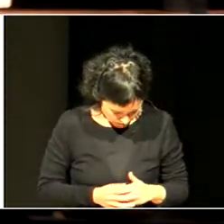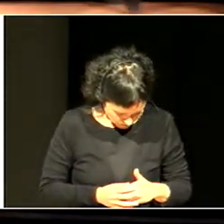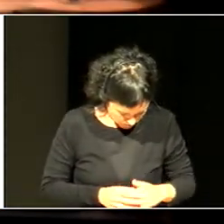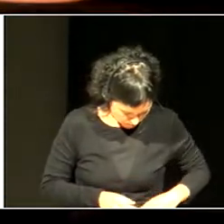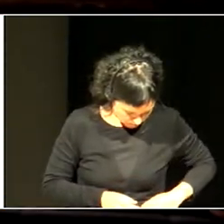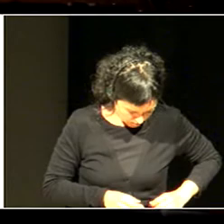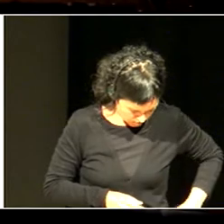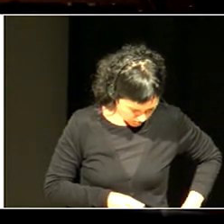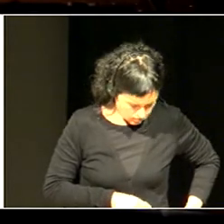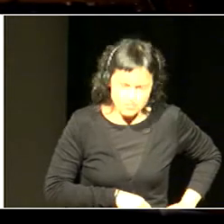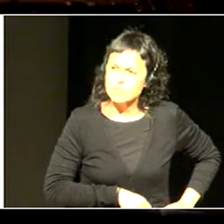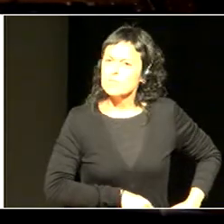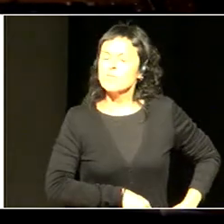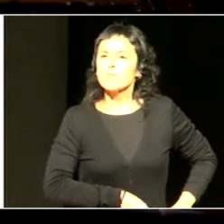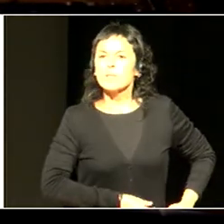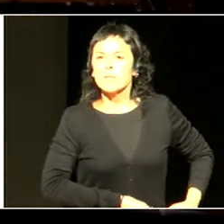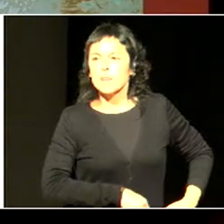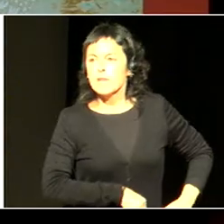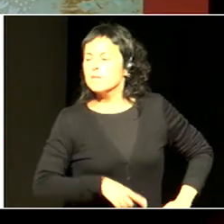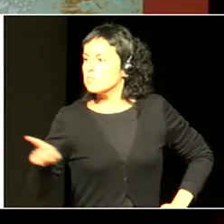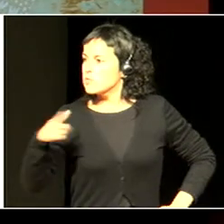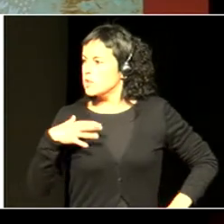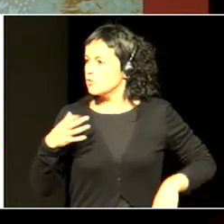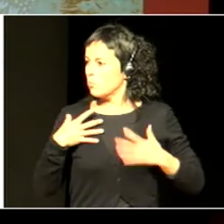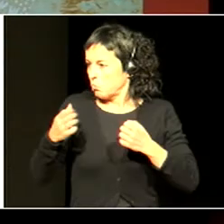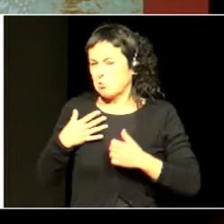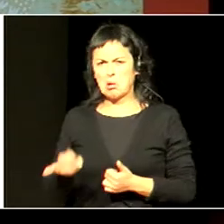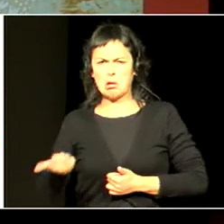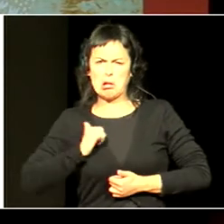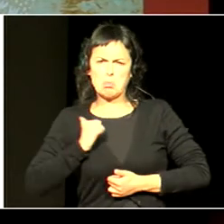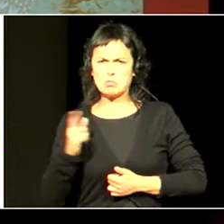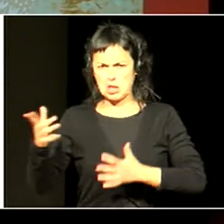nahiko ausarta izan dalez, Marian, baneupa aprobetsatu egingo, ze ja,